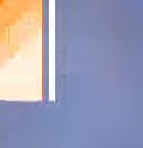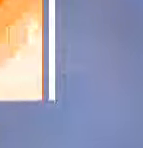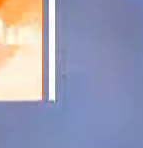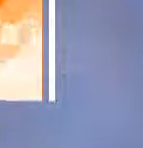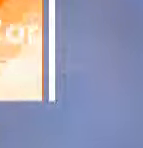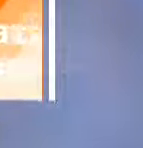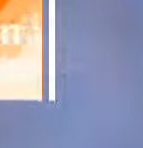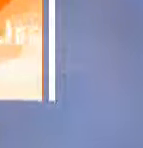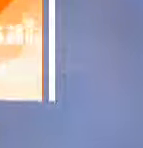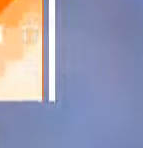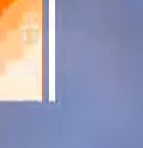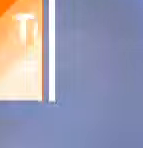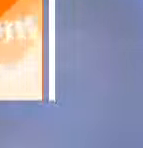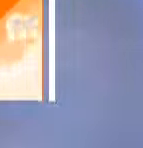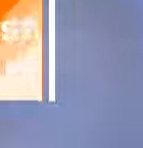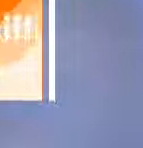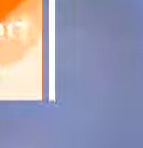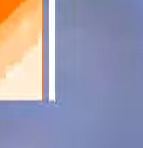na.